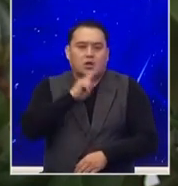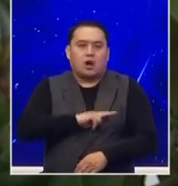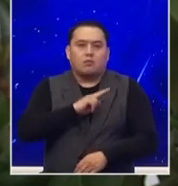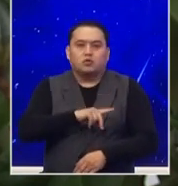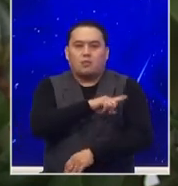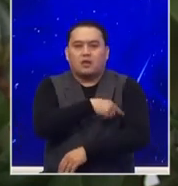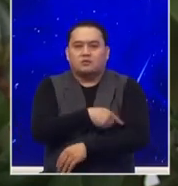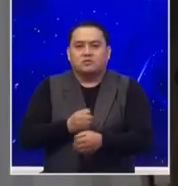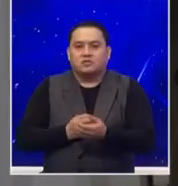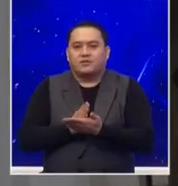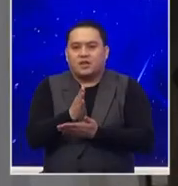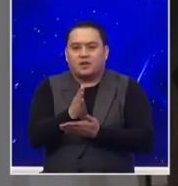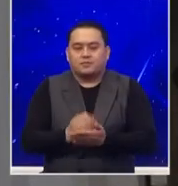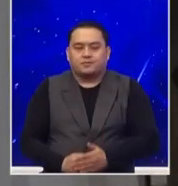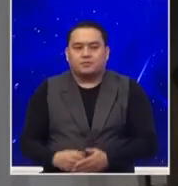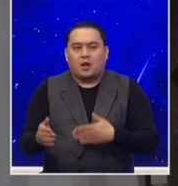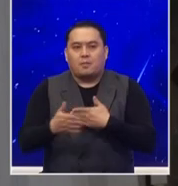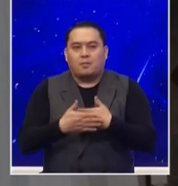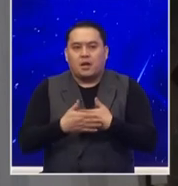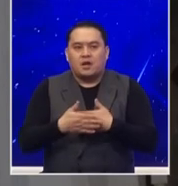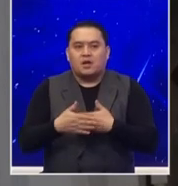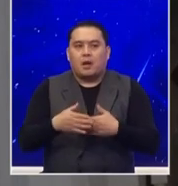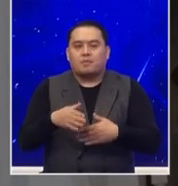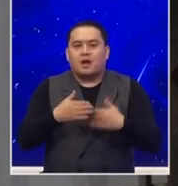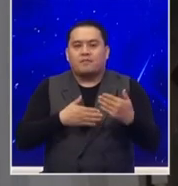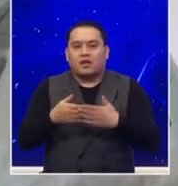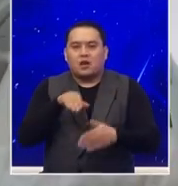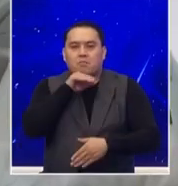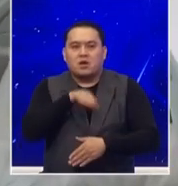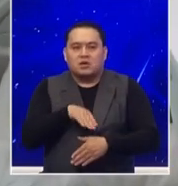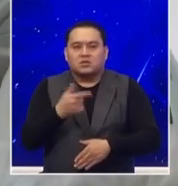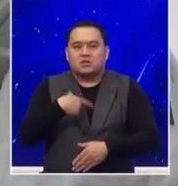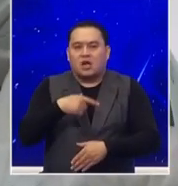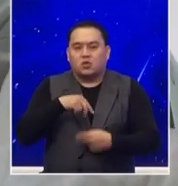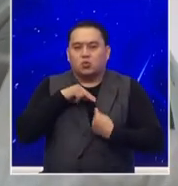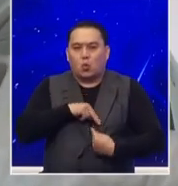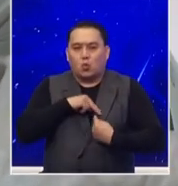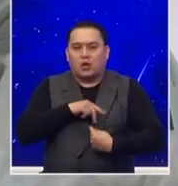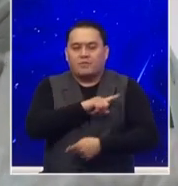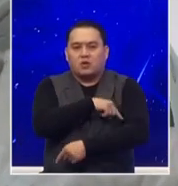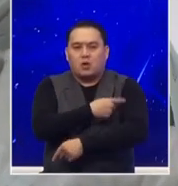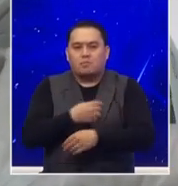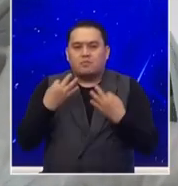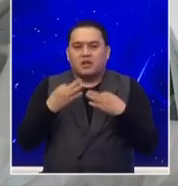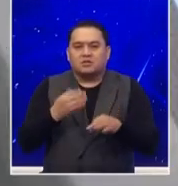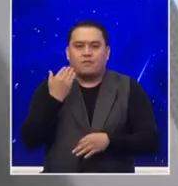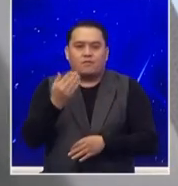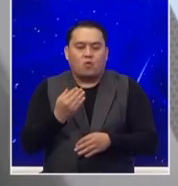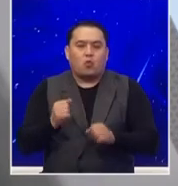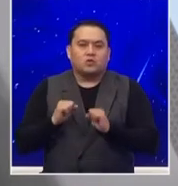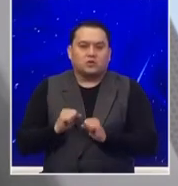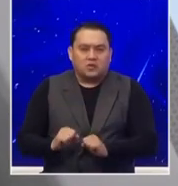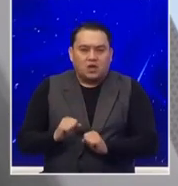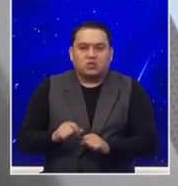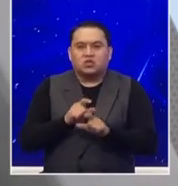работать в медицинской сфере. Перед лицом пандемии именно профессионализм и самоотверженный труд медработников позволили избежать